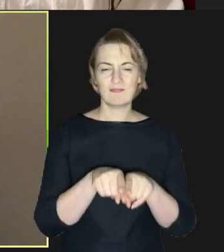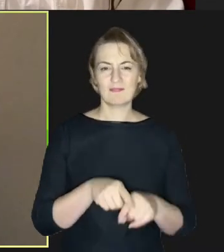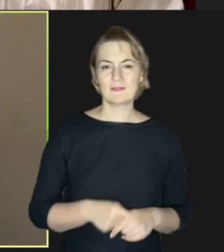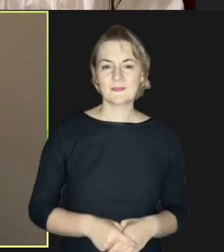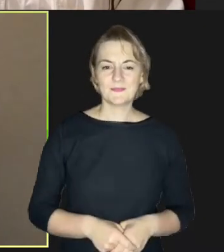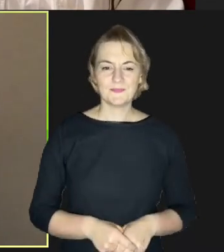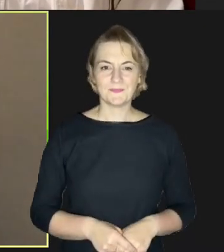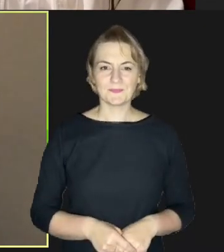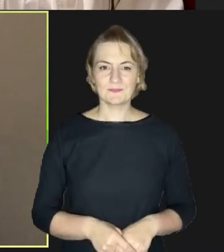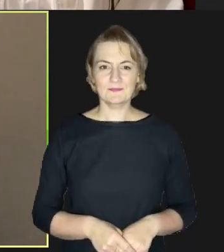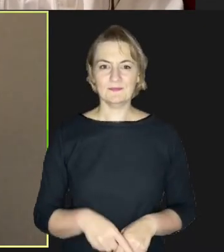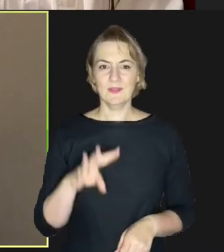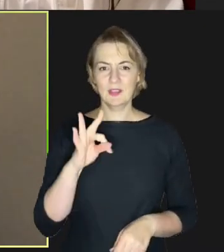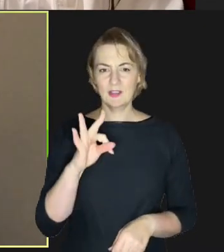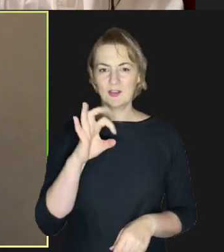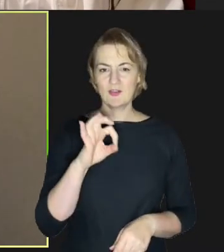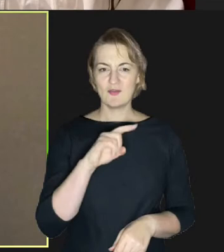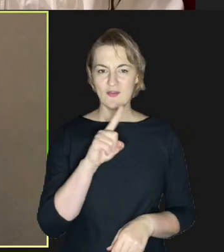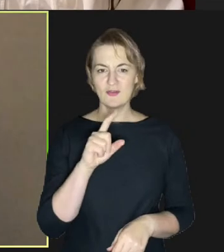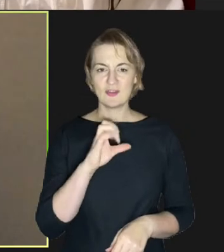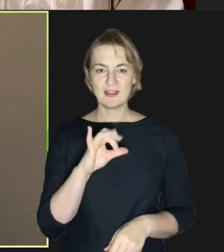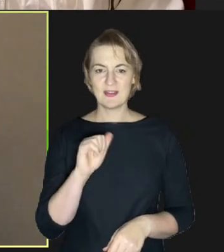To jest tożsame.